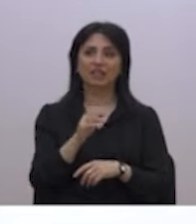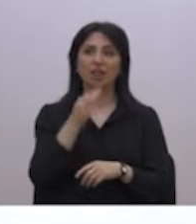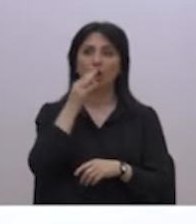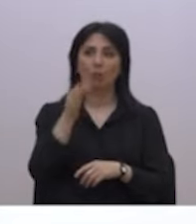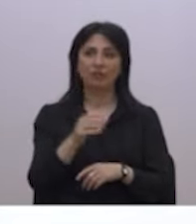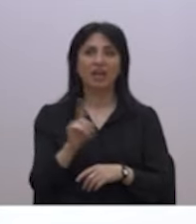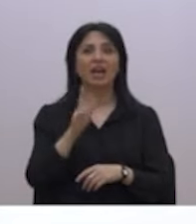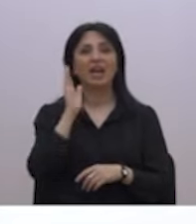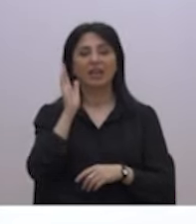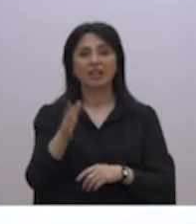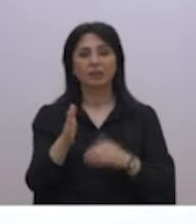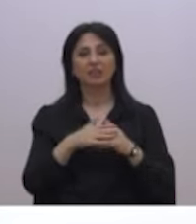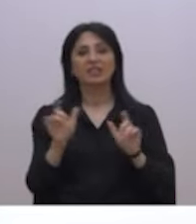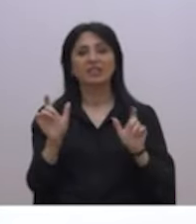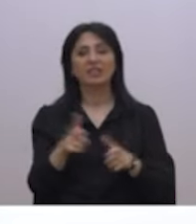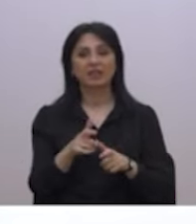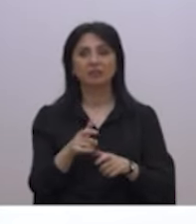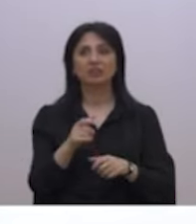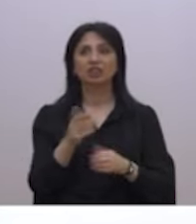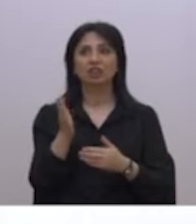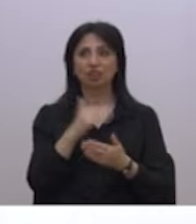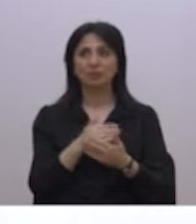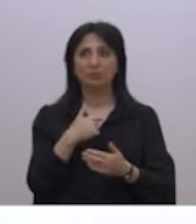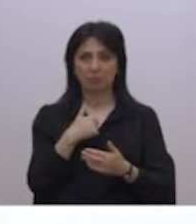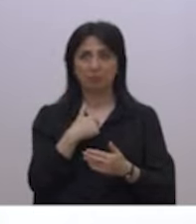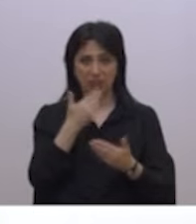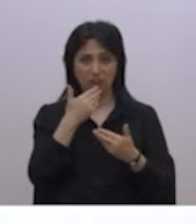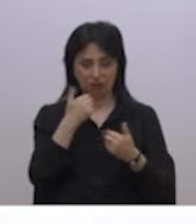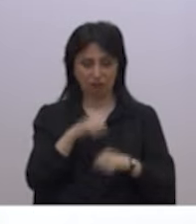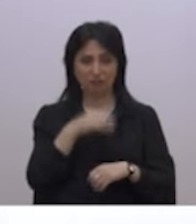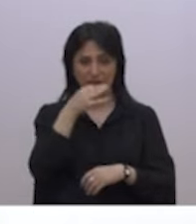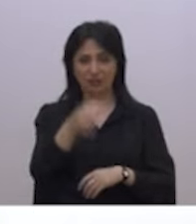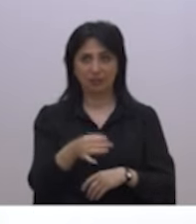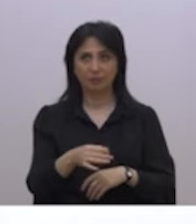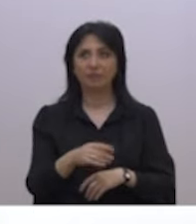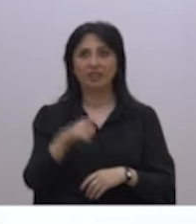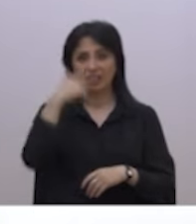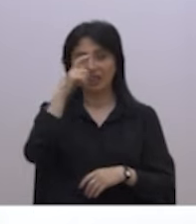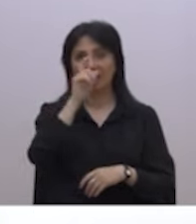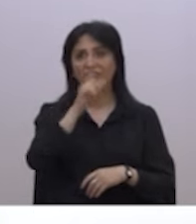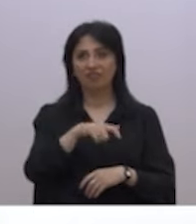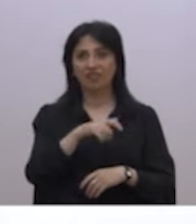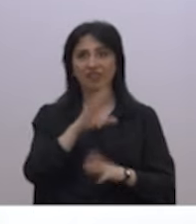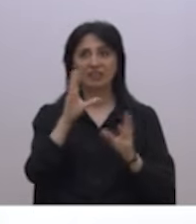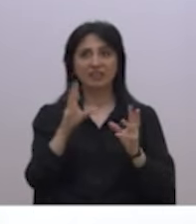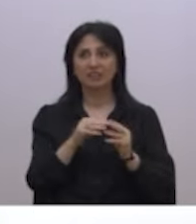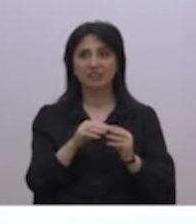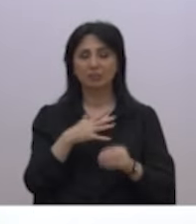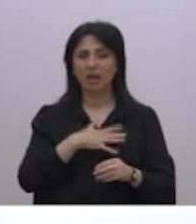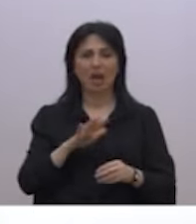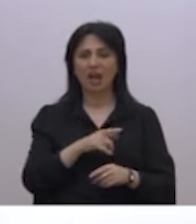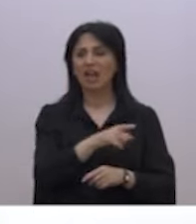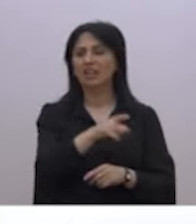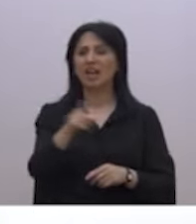ეუბნებით, რომ რა იქნება სანქციების დაკისრების შემთხვე, მე შემიძლია გითხრათ, რომ ბიძინა ივანიშვილს საერთოდ არ ადარდებს